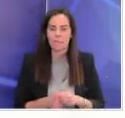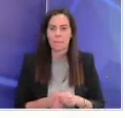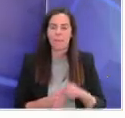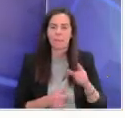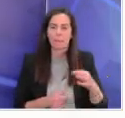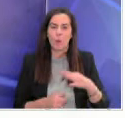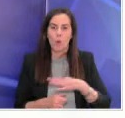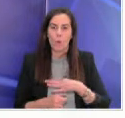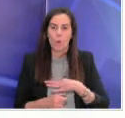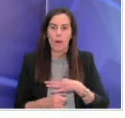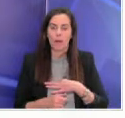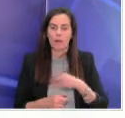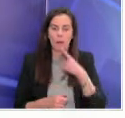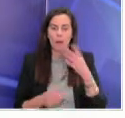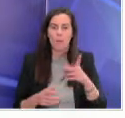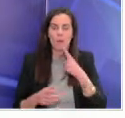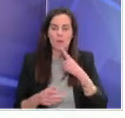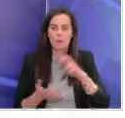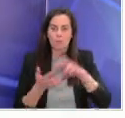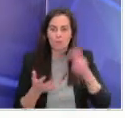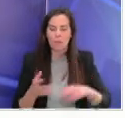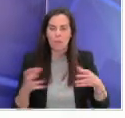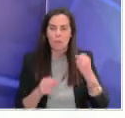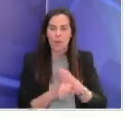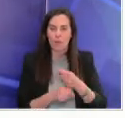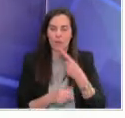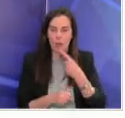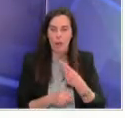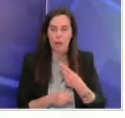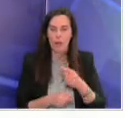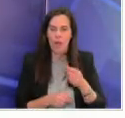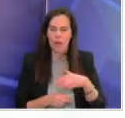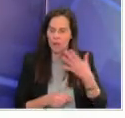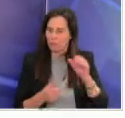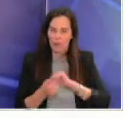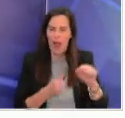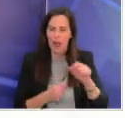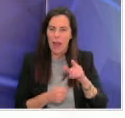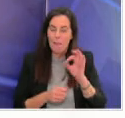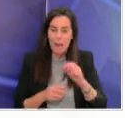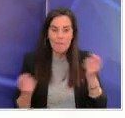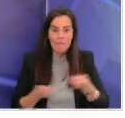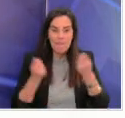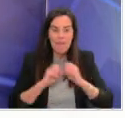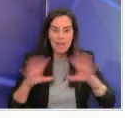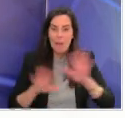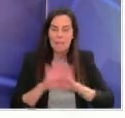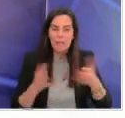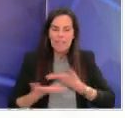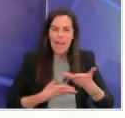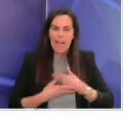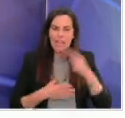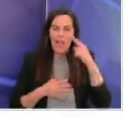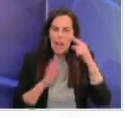לפייק ניוז הזה, רדיו גלי ישראל צייץ את דבר פרשתו של אבי גבאי בעקבות הציבור. אבל הם, אבל הקטע, תראה מה הם עושים, הם מפרסמים את זה בלי להתייחס בכלל